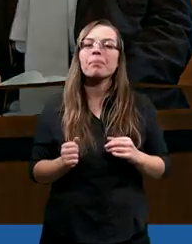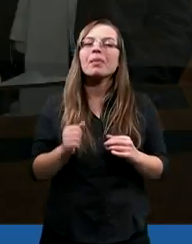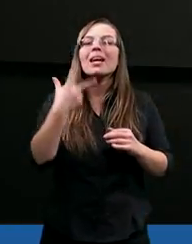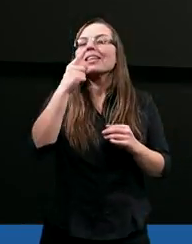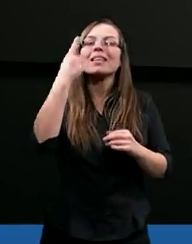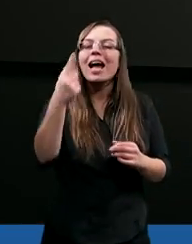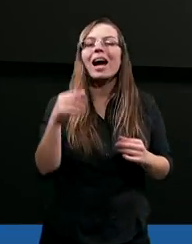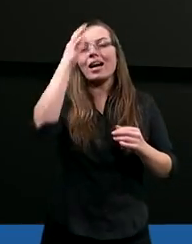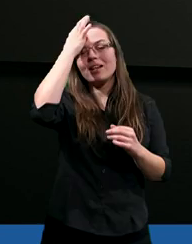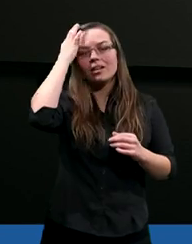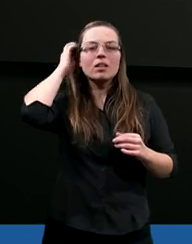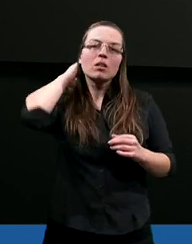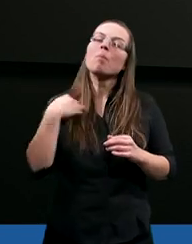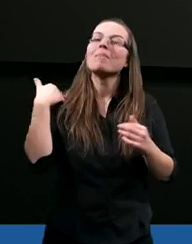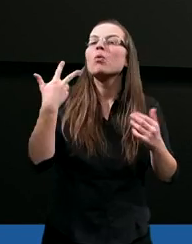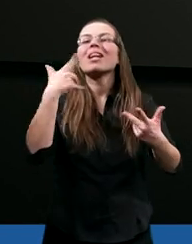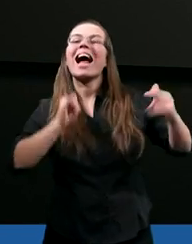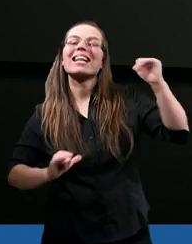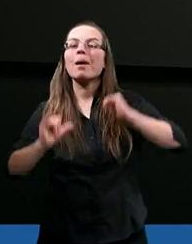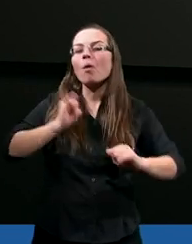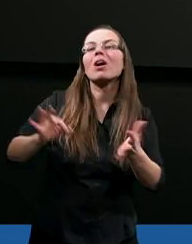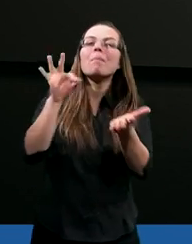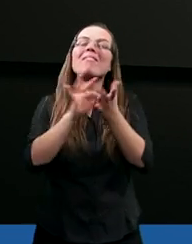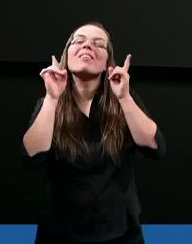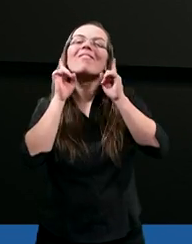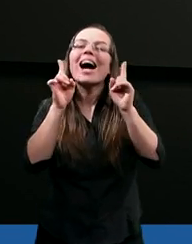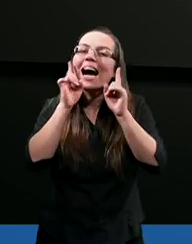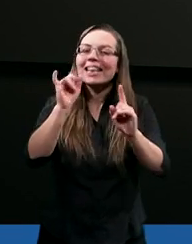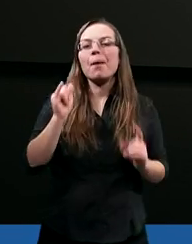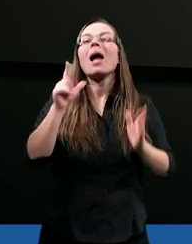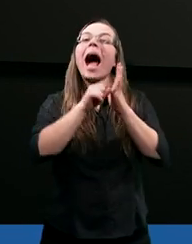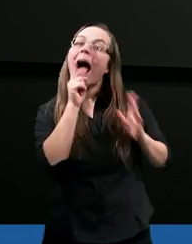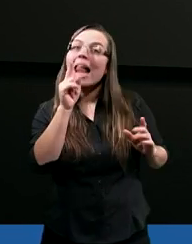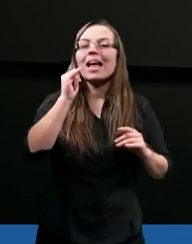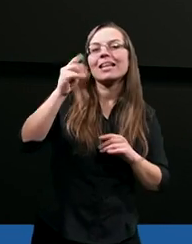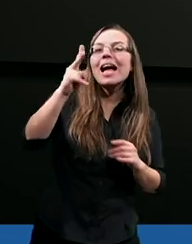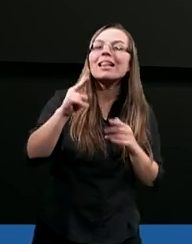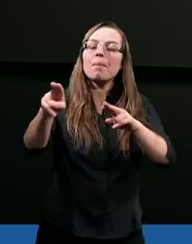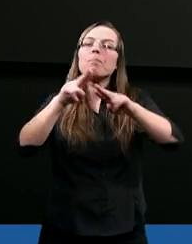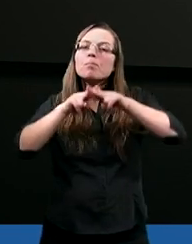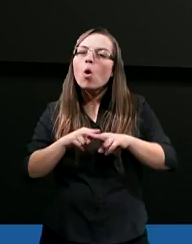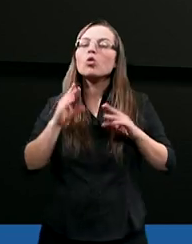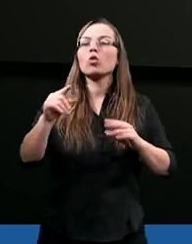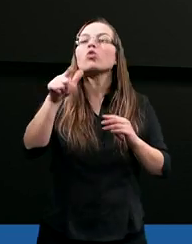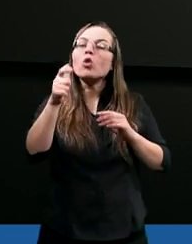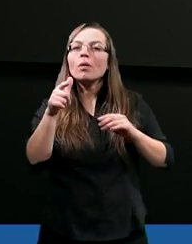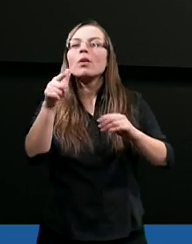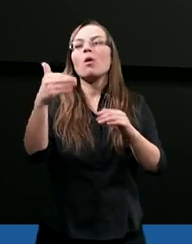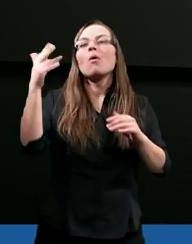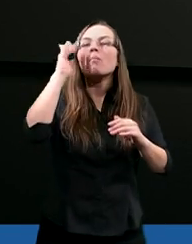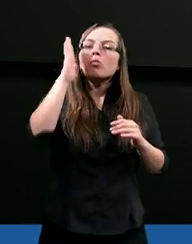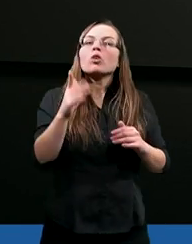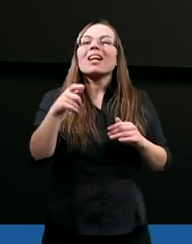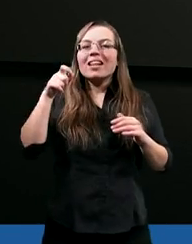Nieraz się był zaniepokojony pewnymi faktami, ale jednak to zostało później mu